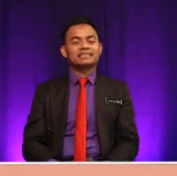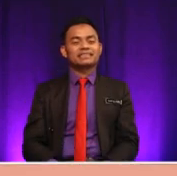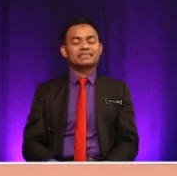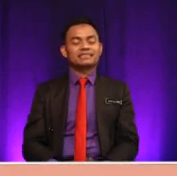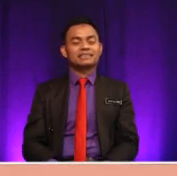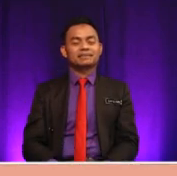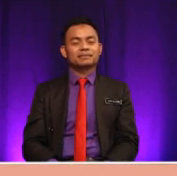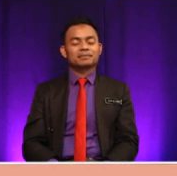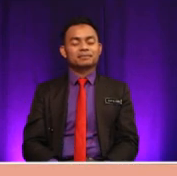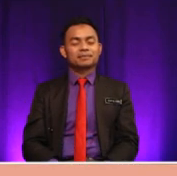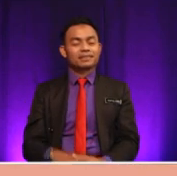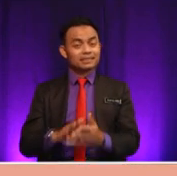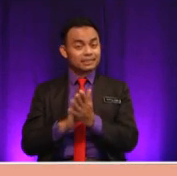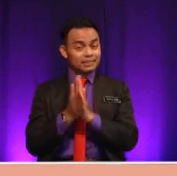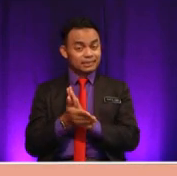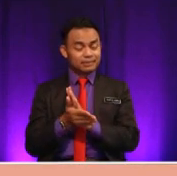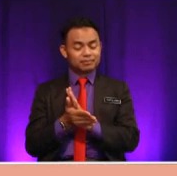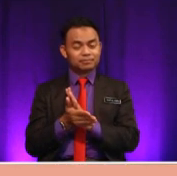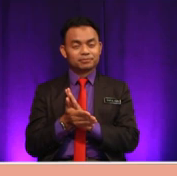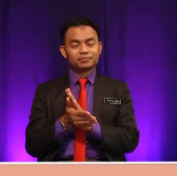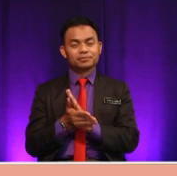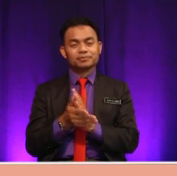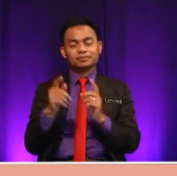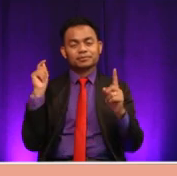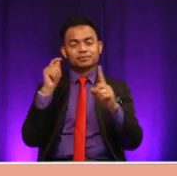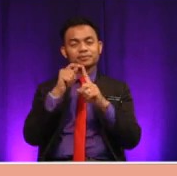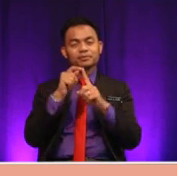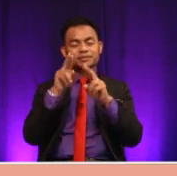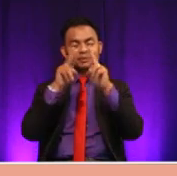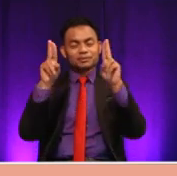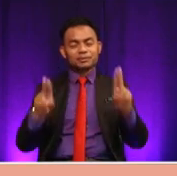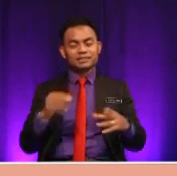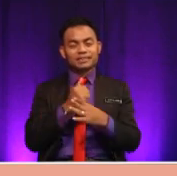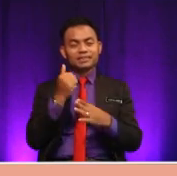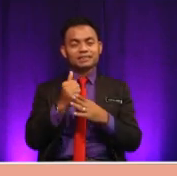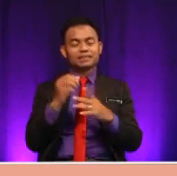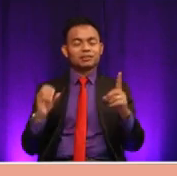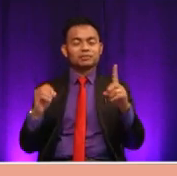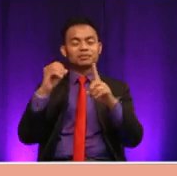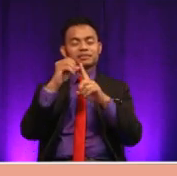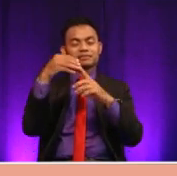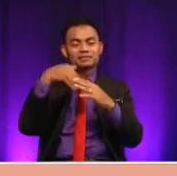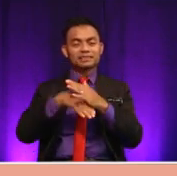jadi belajar Nah tujuan ujian atau pokok objektif dalam komponen